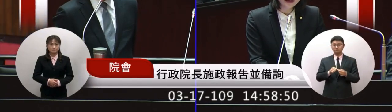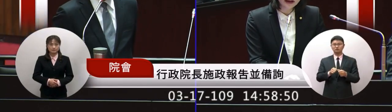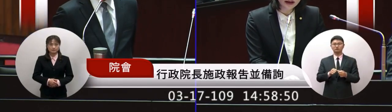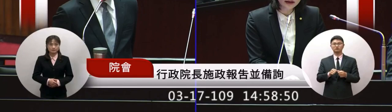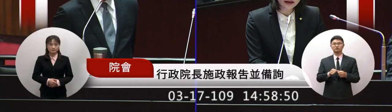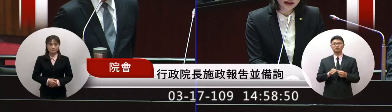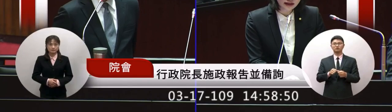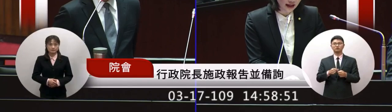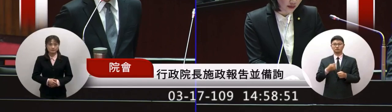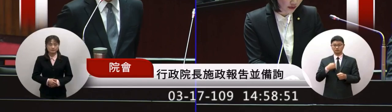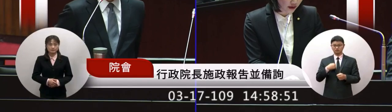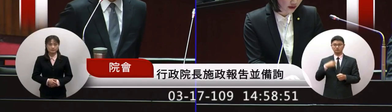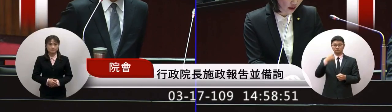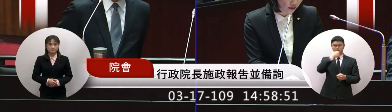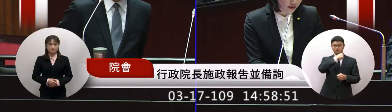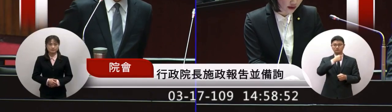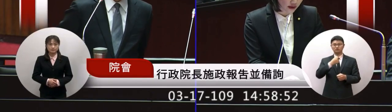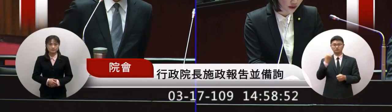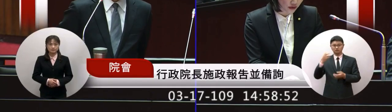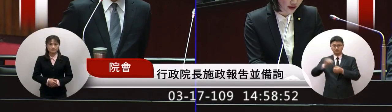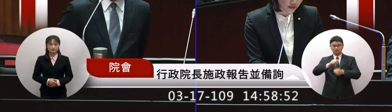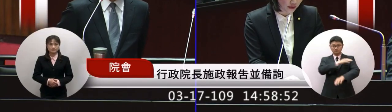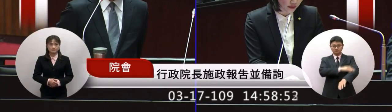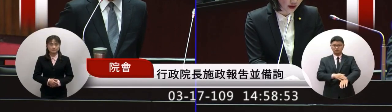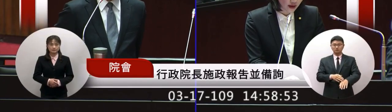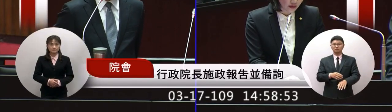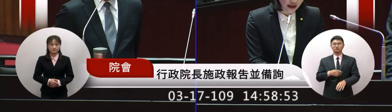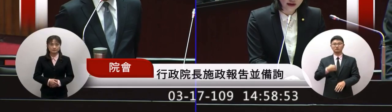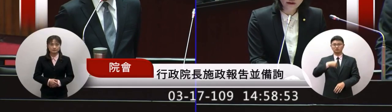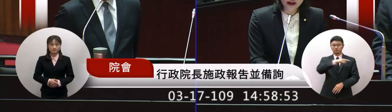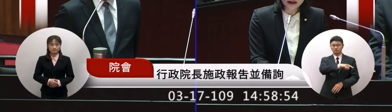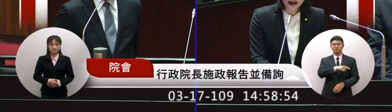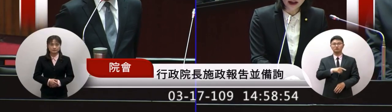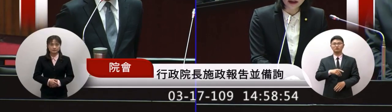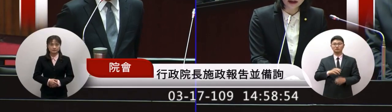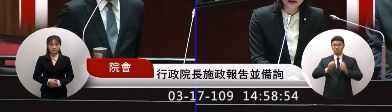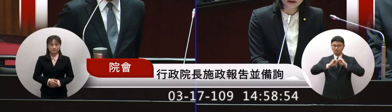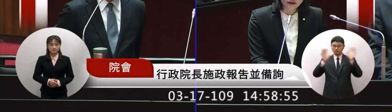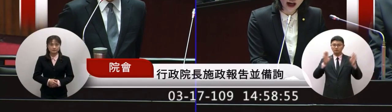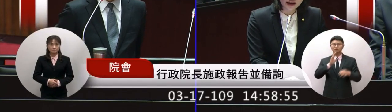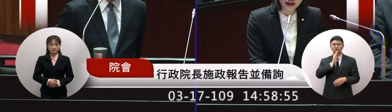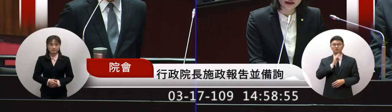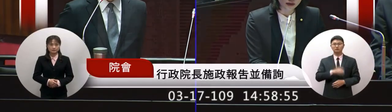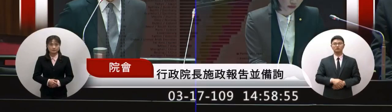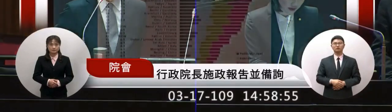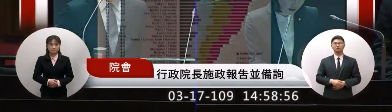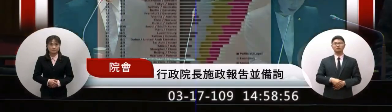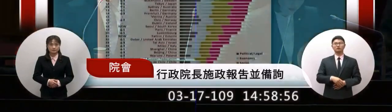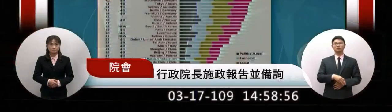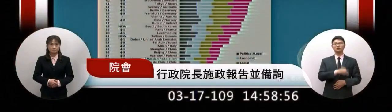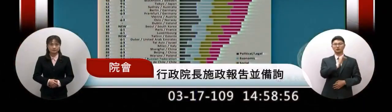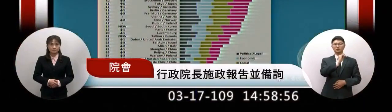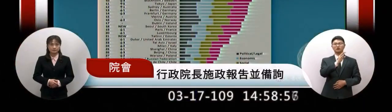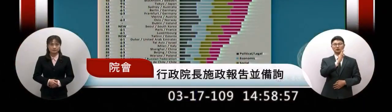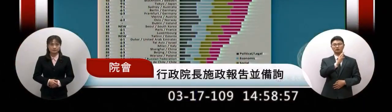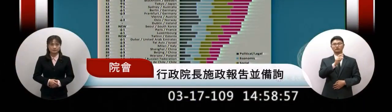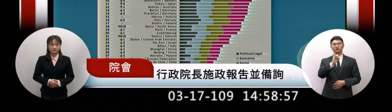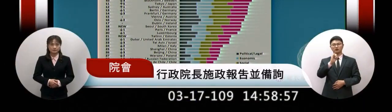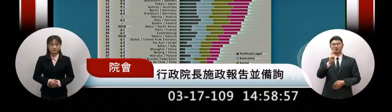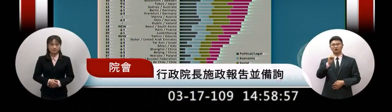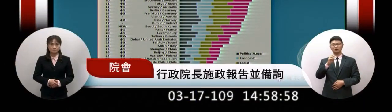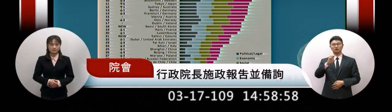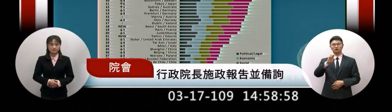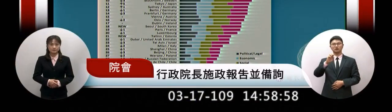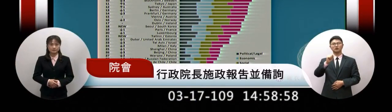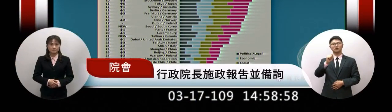我们跟新加坡同时宣布为 FinTech发展的元年吗？我这里